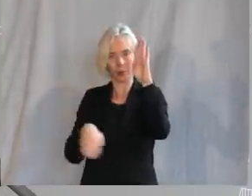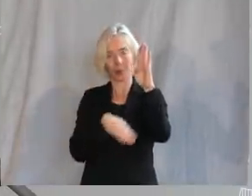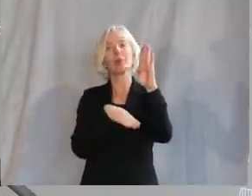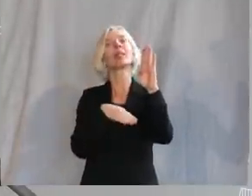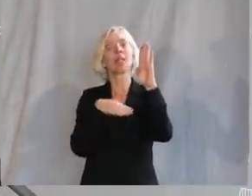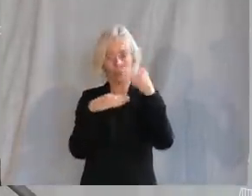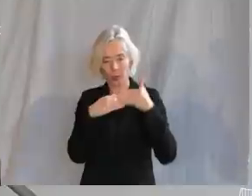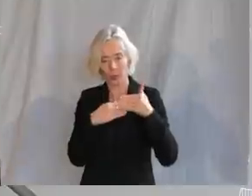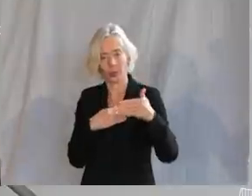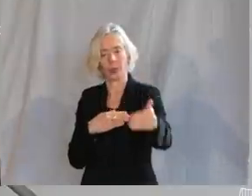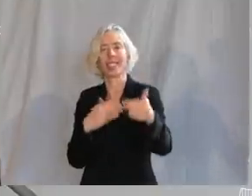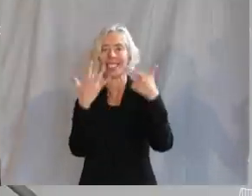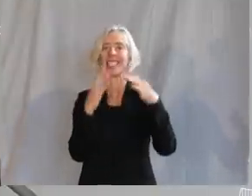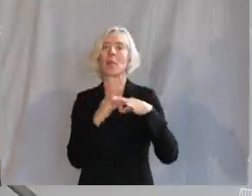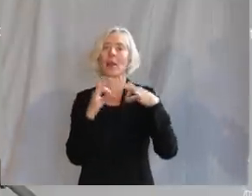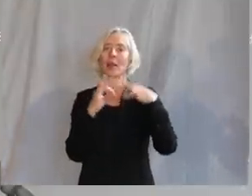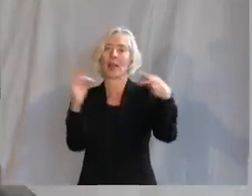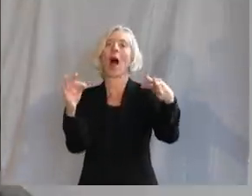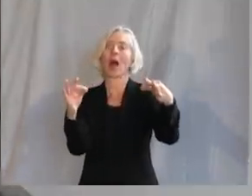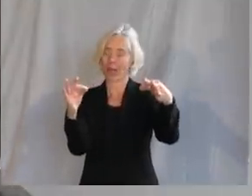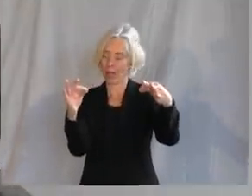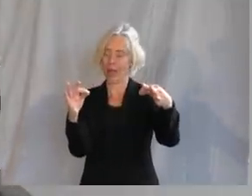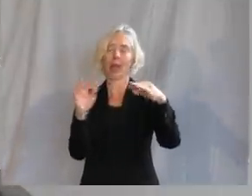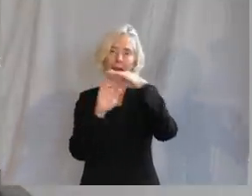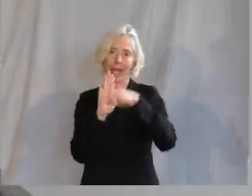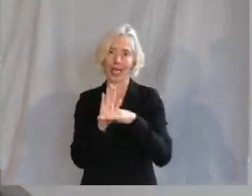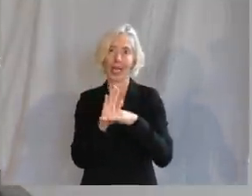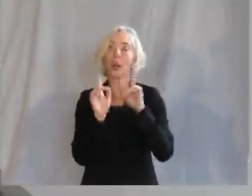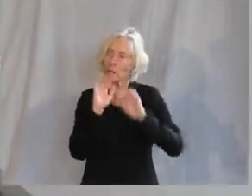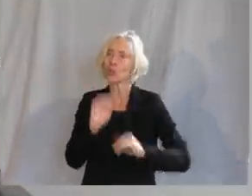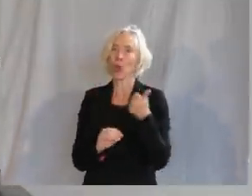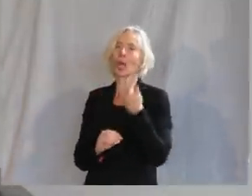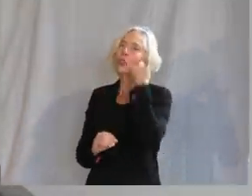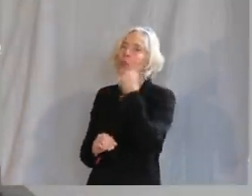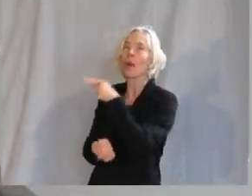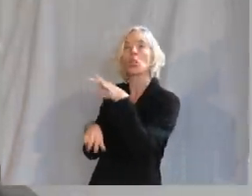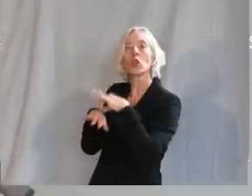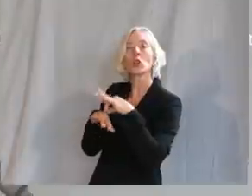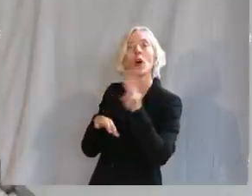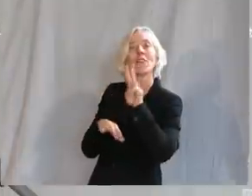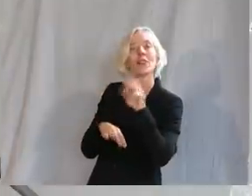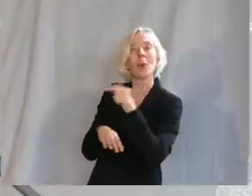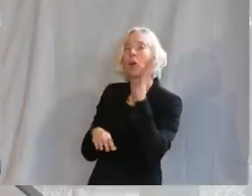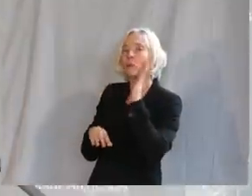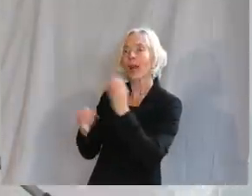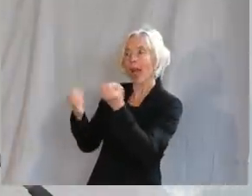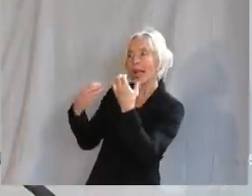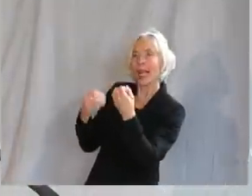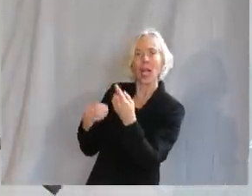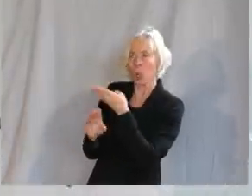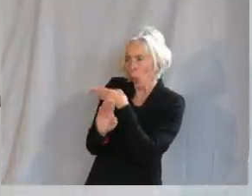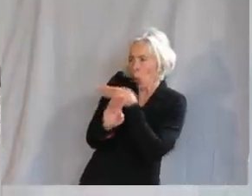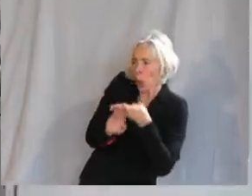kommen, möchte ich als erstes Herrn Dr. Wiebner bitten, dass er uns ein bisschen erläutert, was eigentlich genau in den